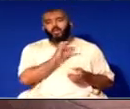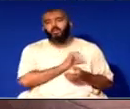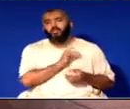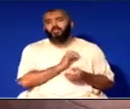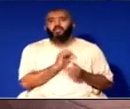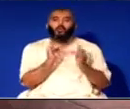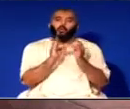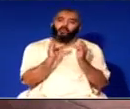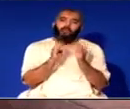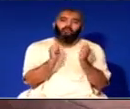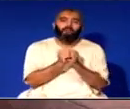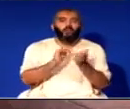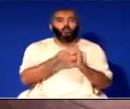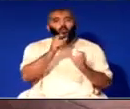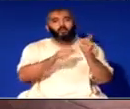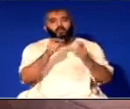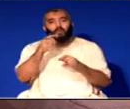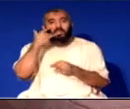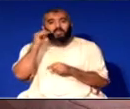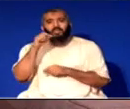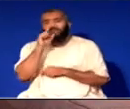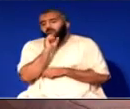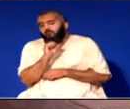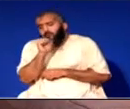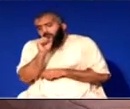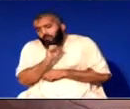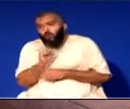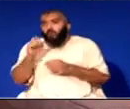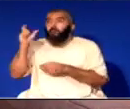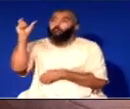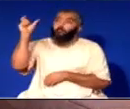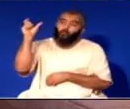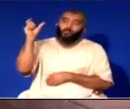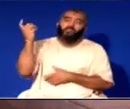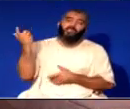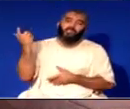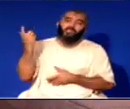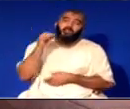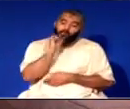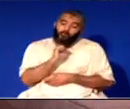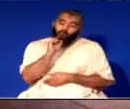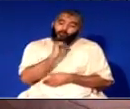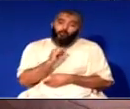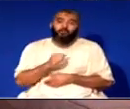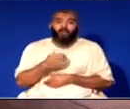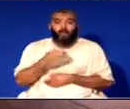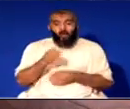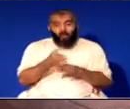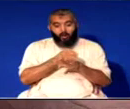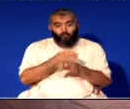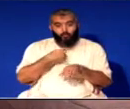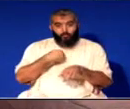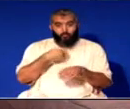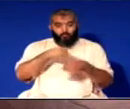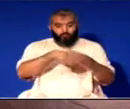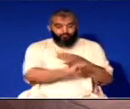كبير في المسجد نعرفه حالته الصحية، نعرفه كذا، نعرفه أنه سبقنا بالإسلام قبل ما نزيده إحنا، هو زاد قبل ما نعرفه إحنا